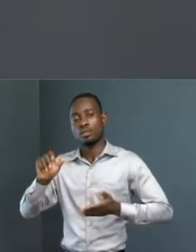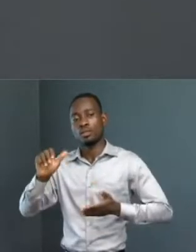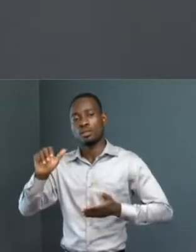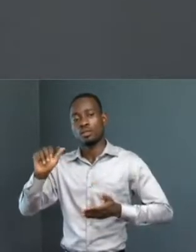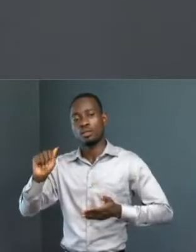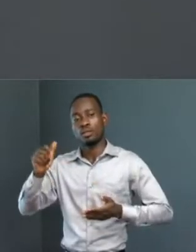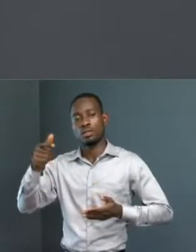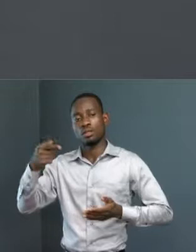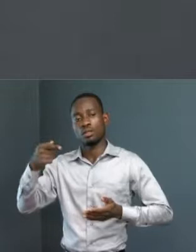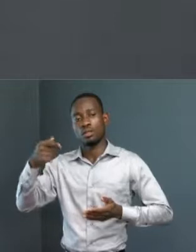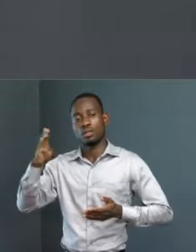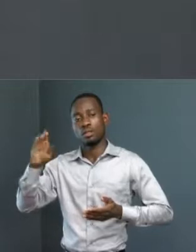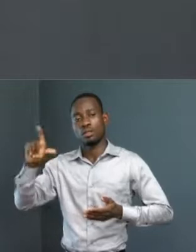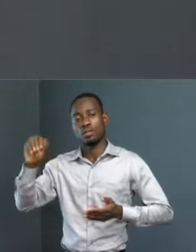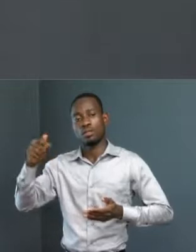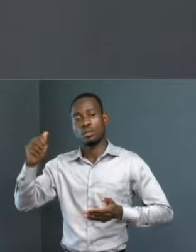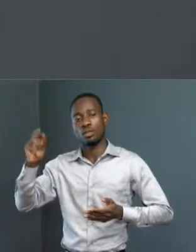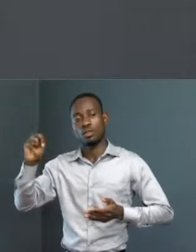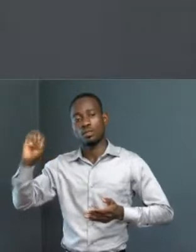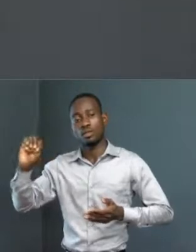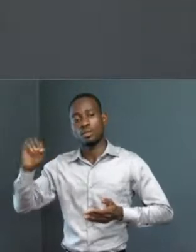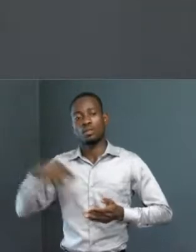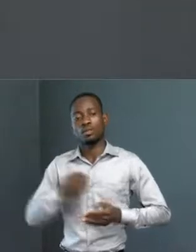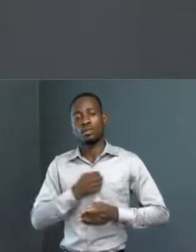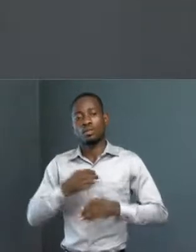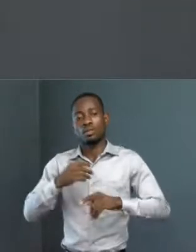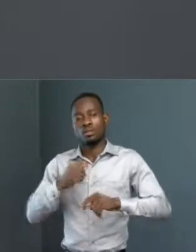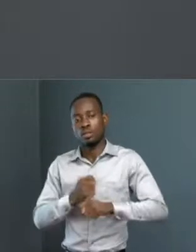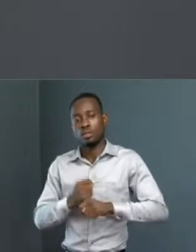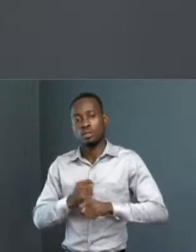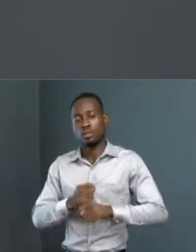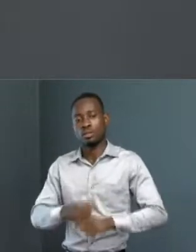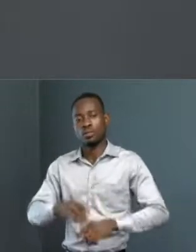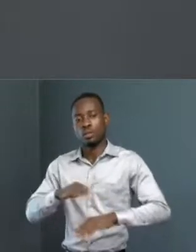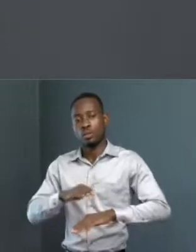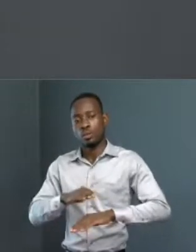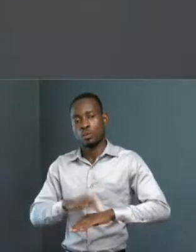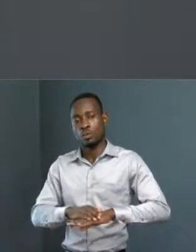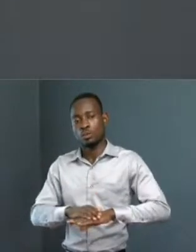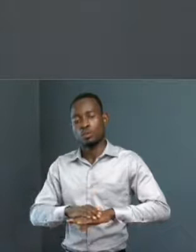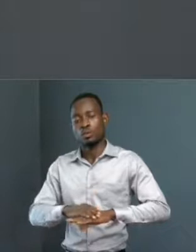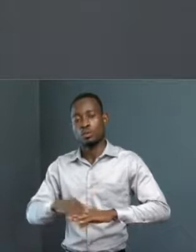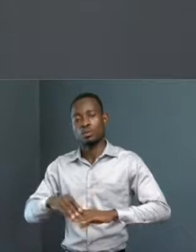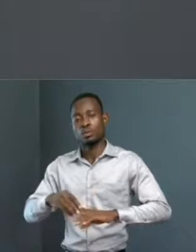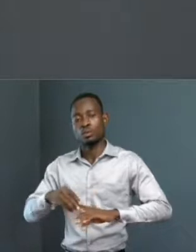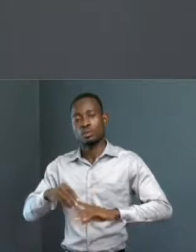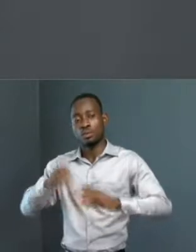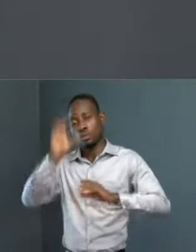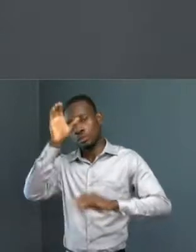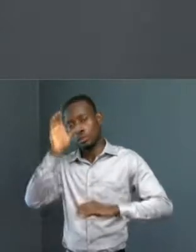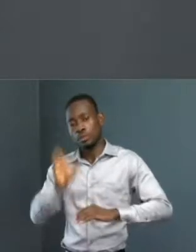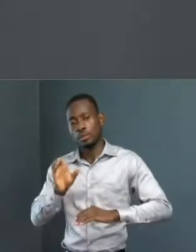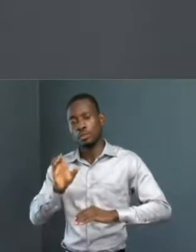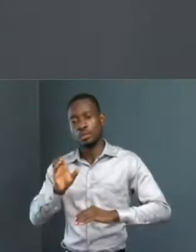Ablo Gamé. Notre séance va porter sur le